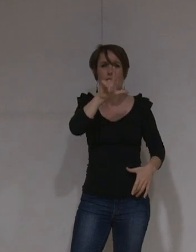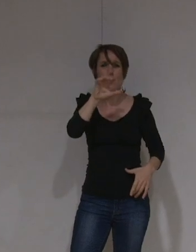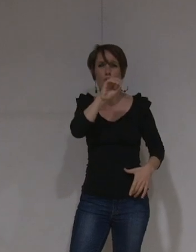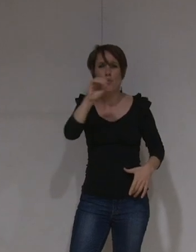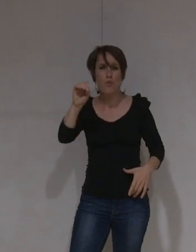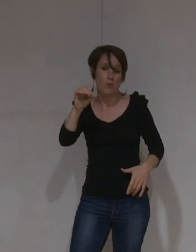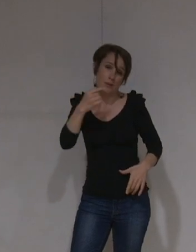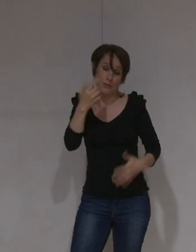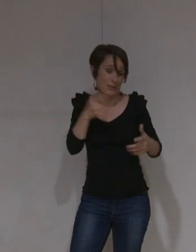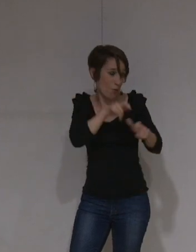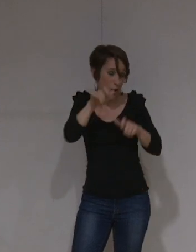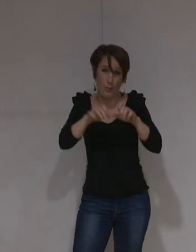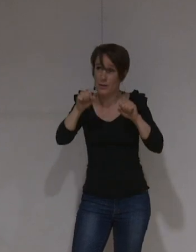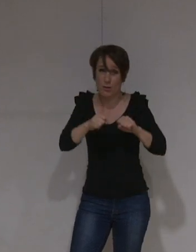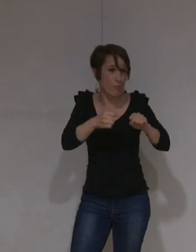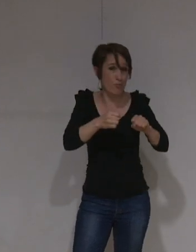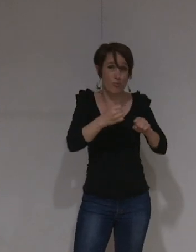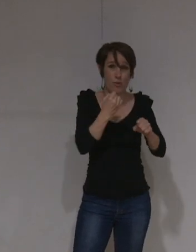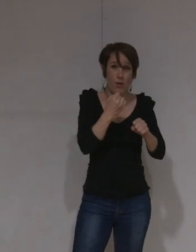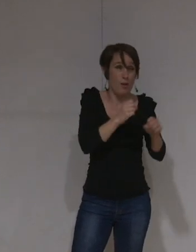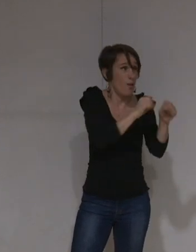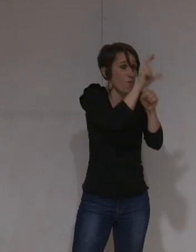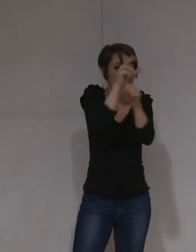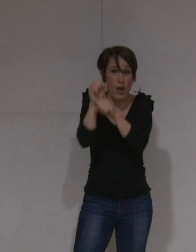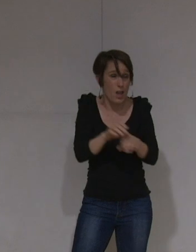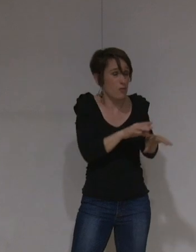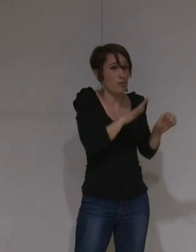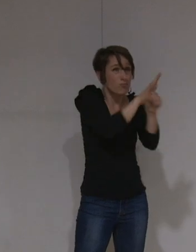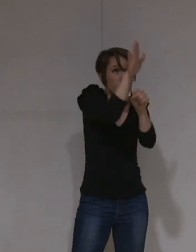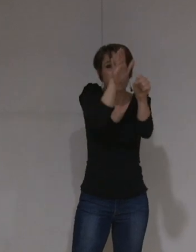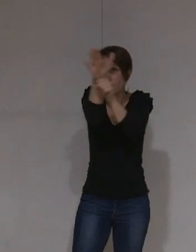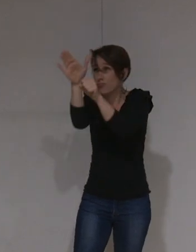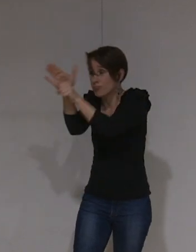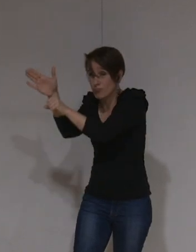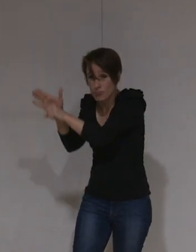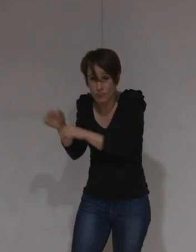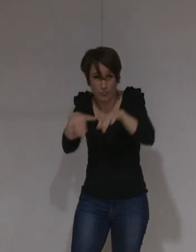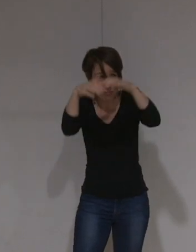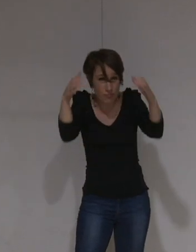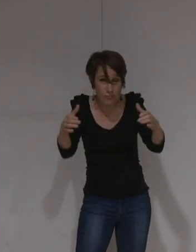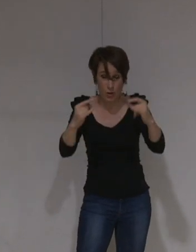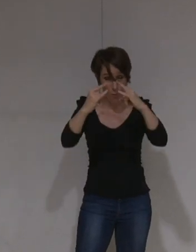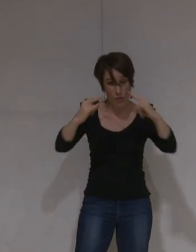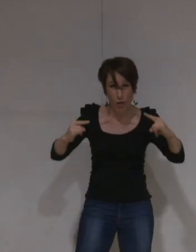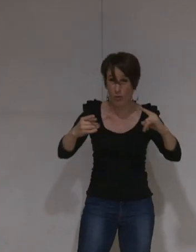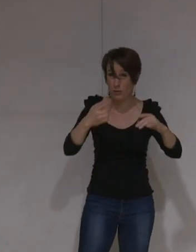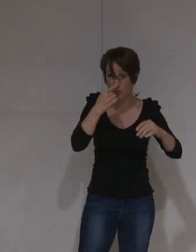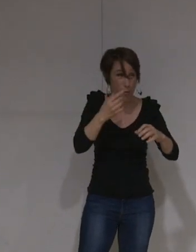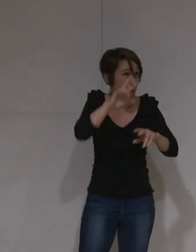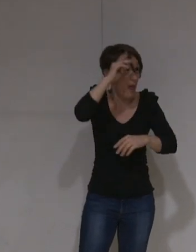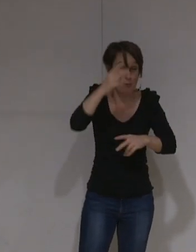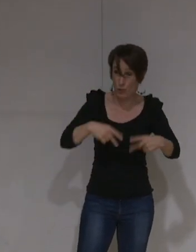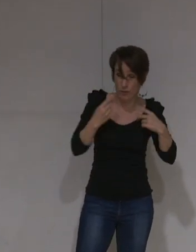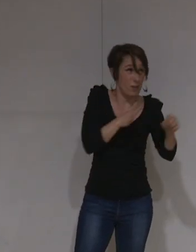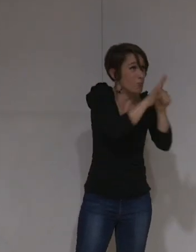qui d'une certaine manière évoque la tente la tente du nomade c'est un habitat je dirais là aussi de résistance c'estàdire c'est